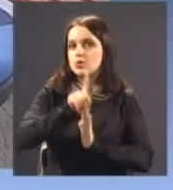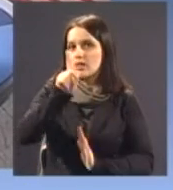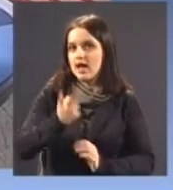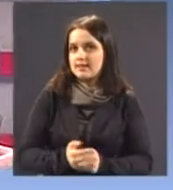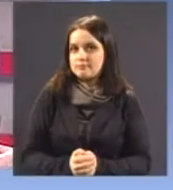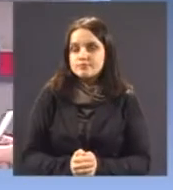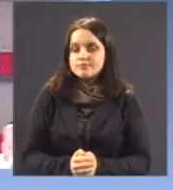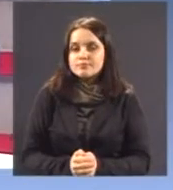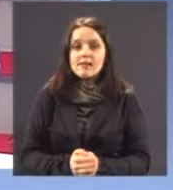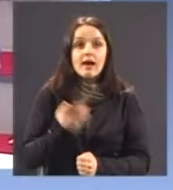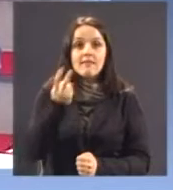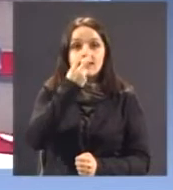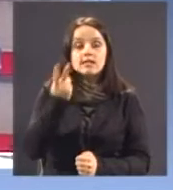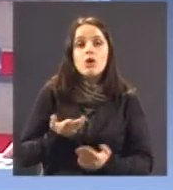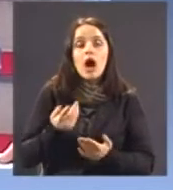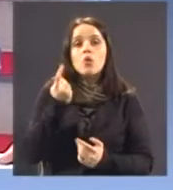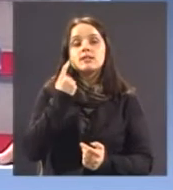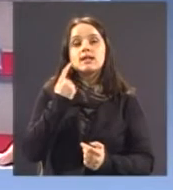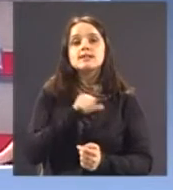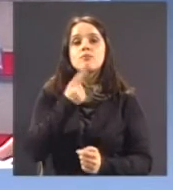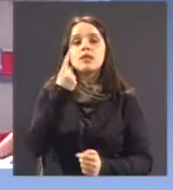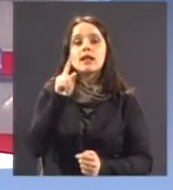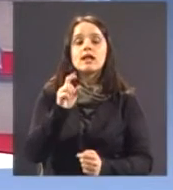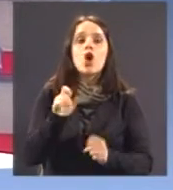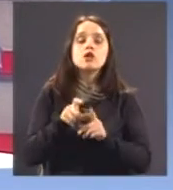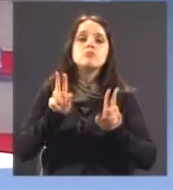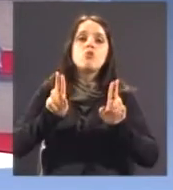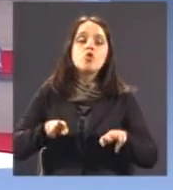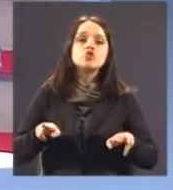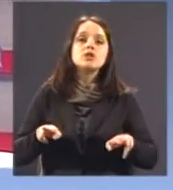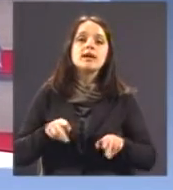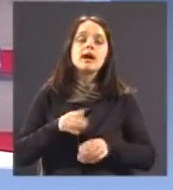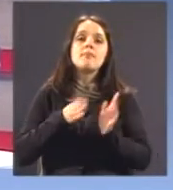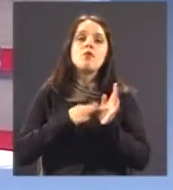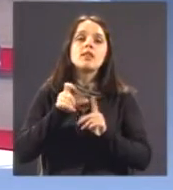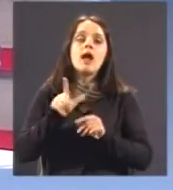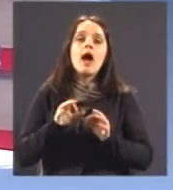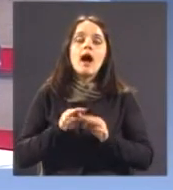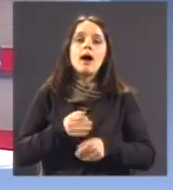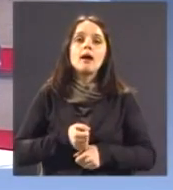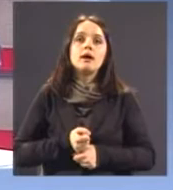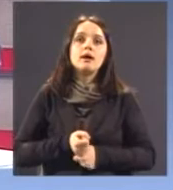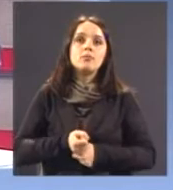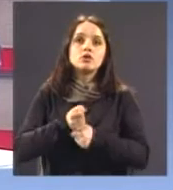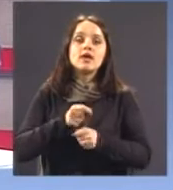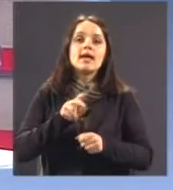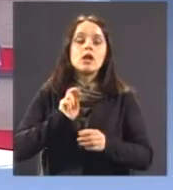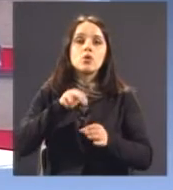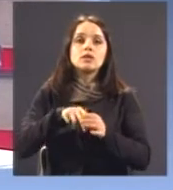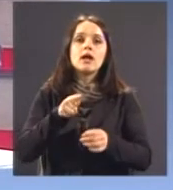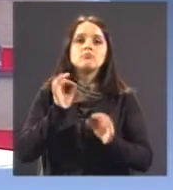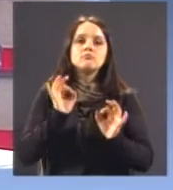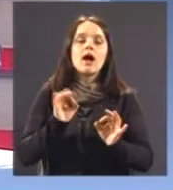Vidjeli smo kako izgleda samo jedan od mogućih modela podrške inkluziji u obrazovanju, naročito pogodan za manje škole